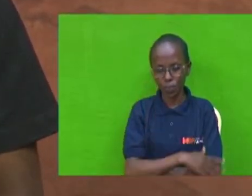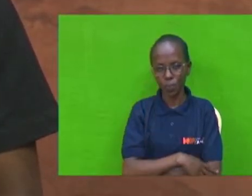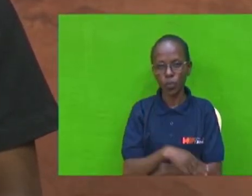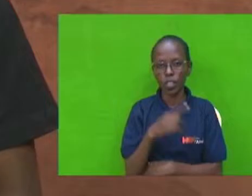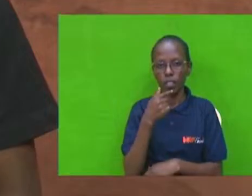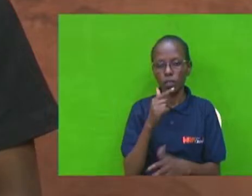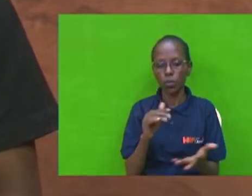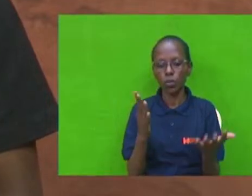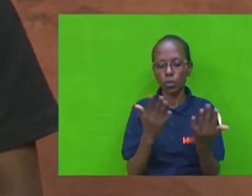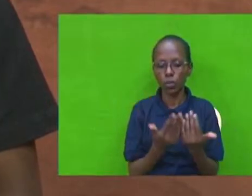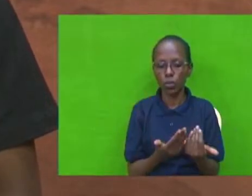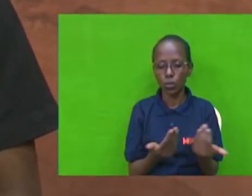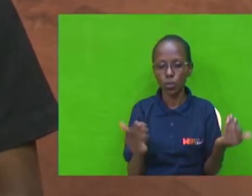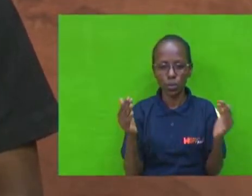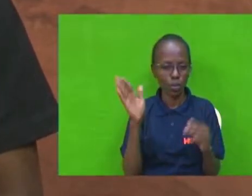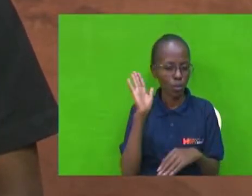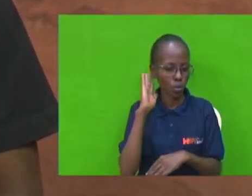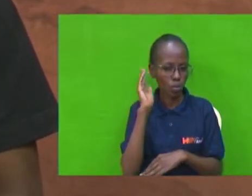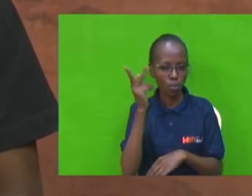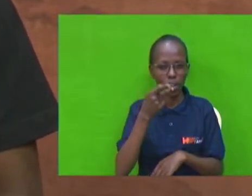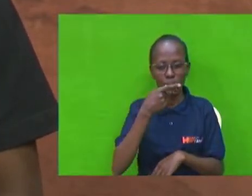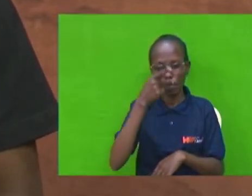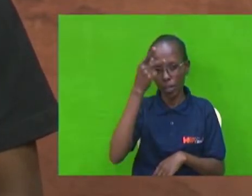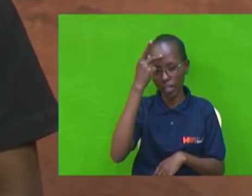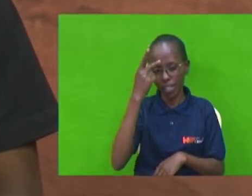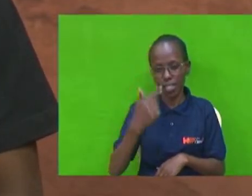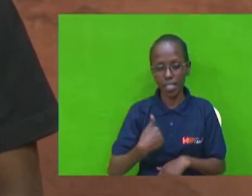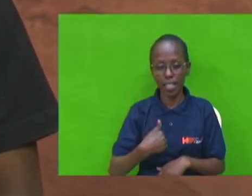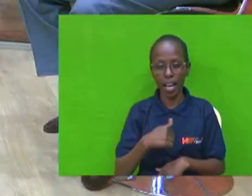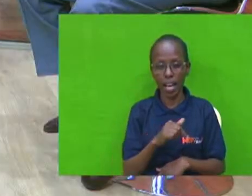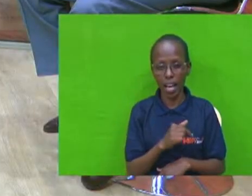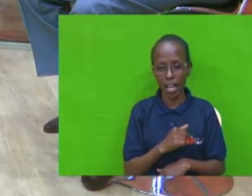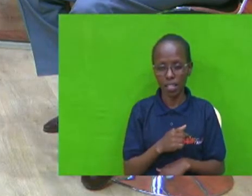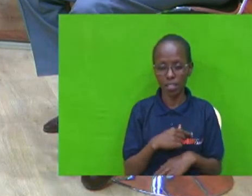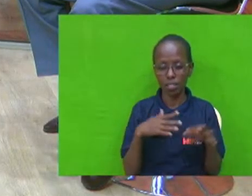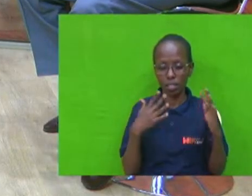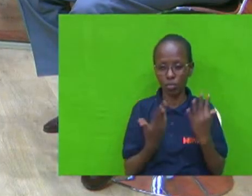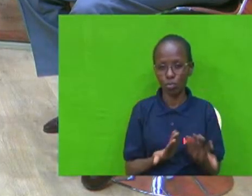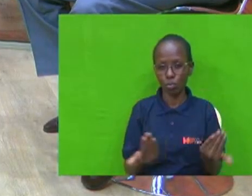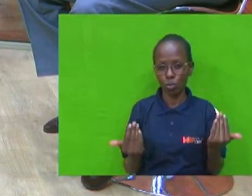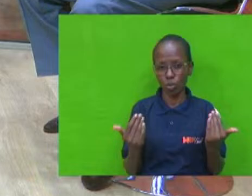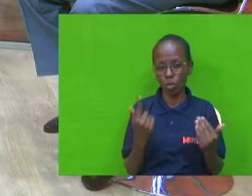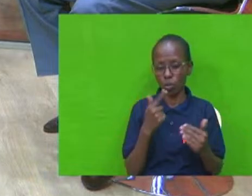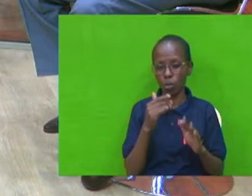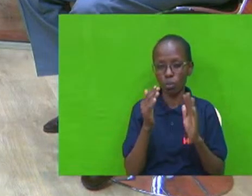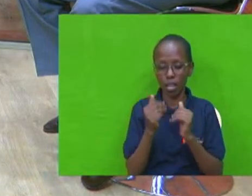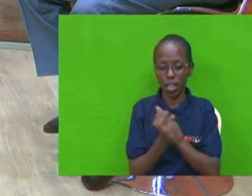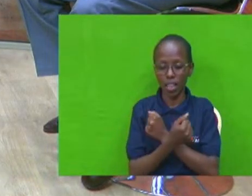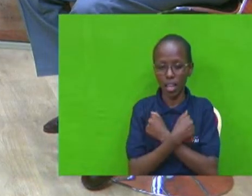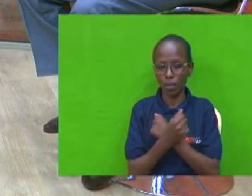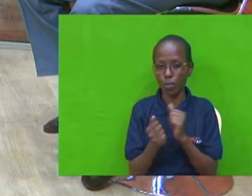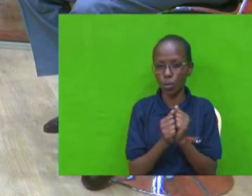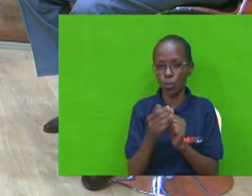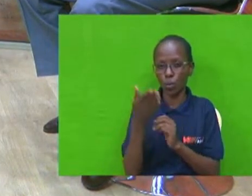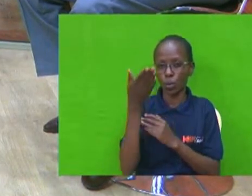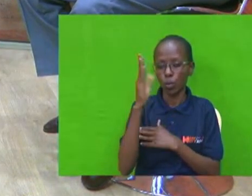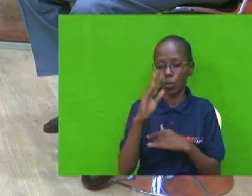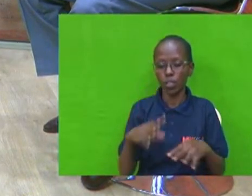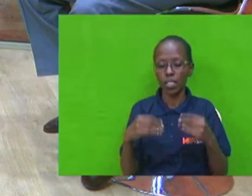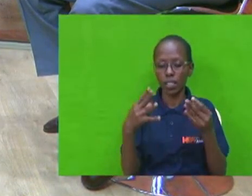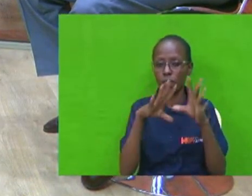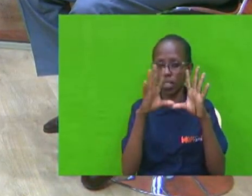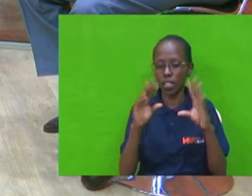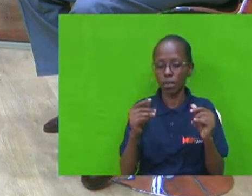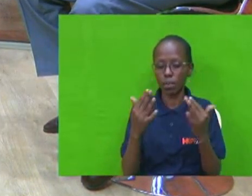watoto wakawatii wazazi. Amesema sisi kama watoto wadogo au watoto tunaopendwa na Mungu ametoa muhtasari. Sasa